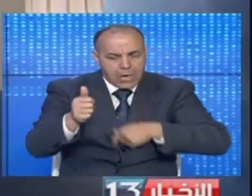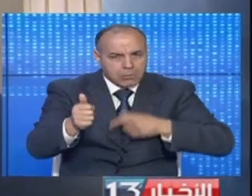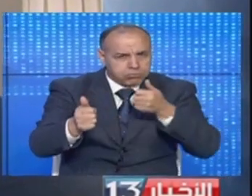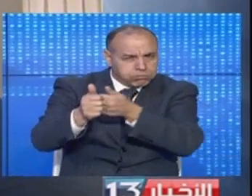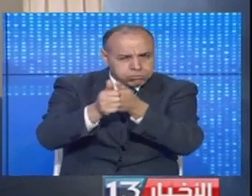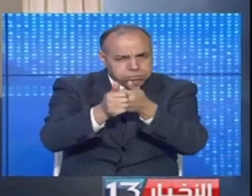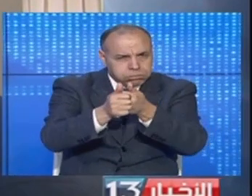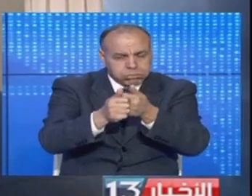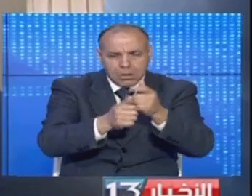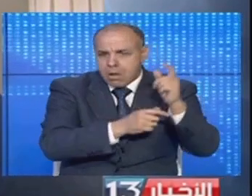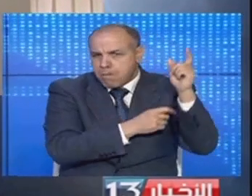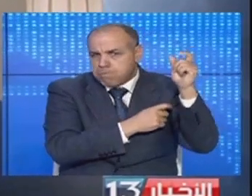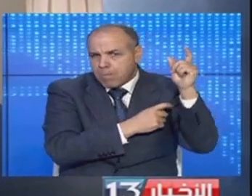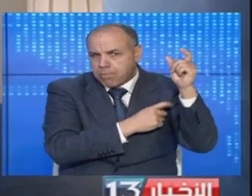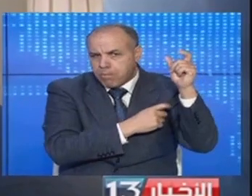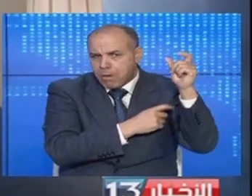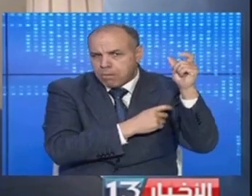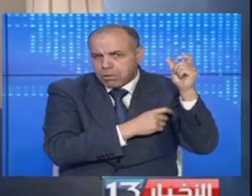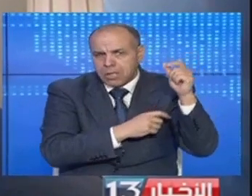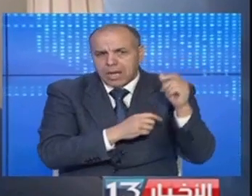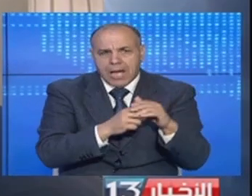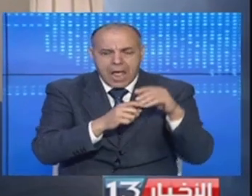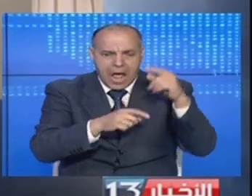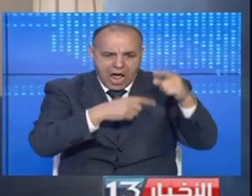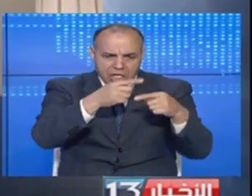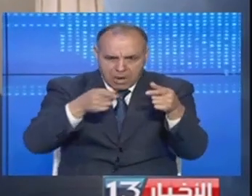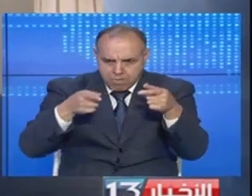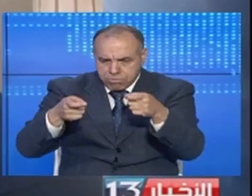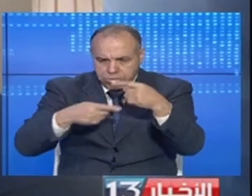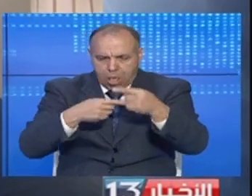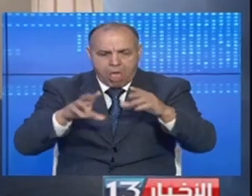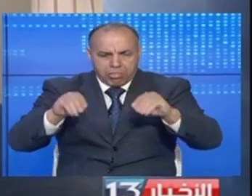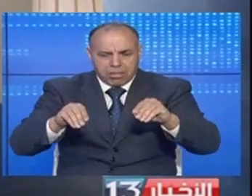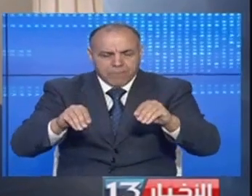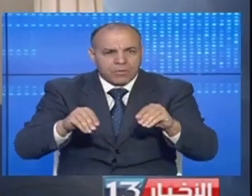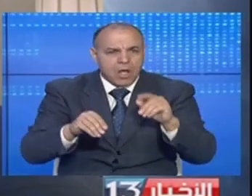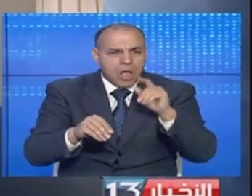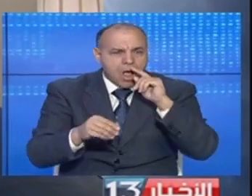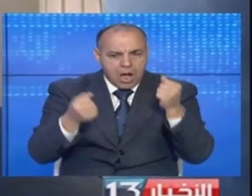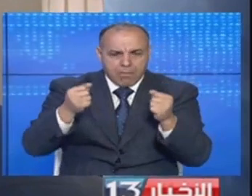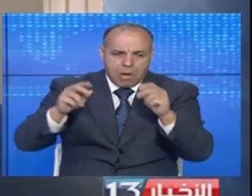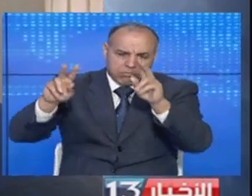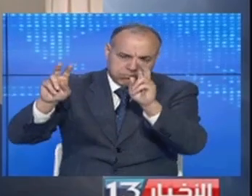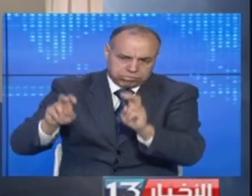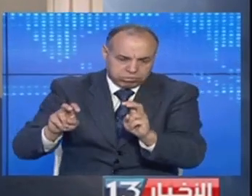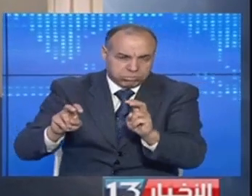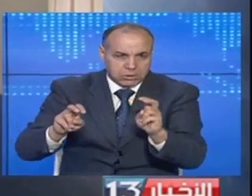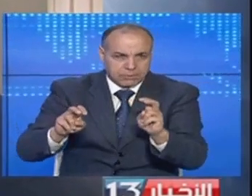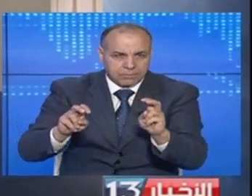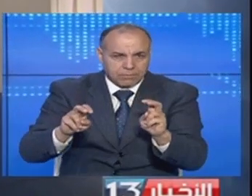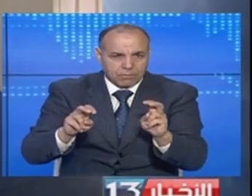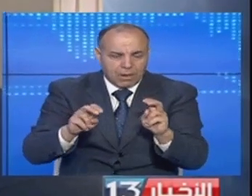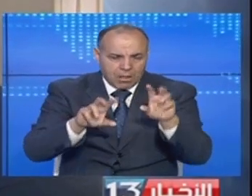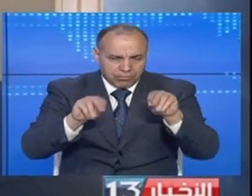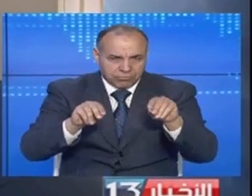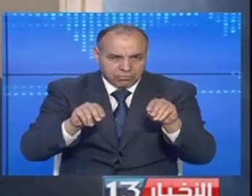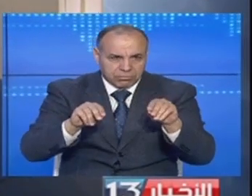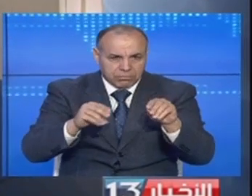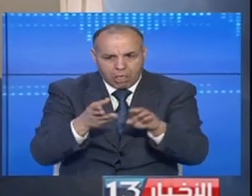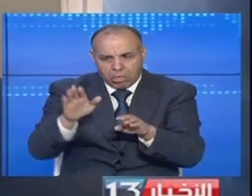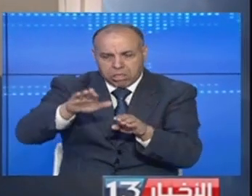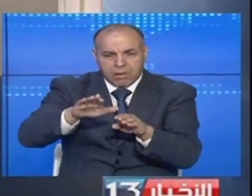تصويب اساس على العجلات والش احنا اه تم تعطيلها في احد